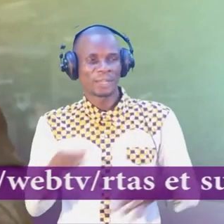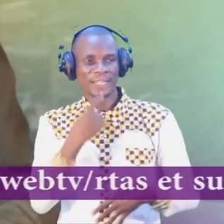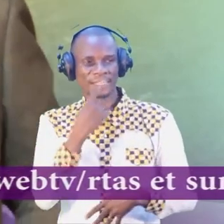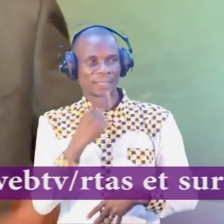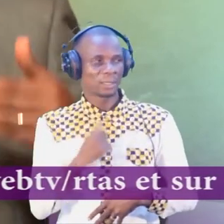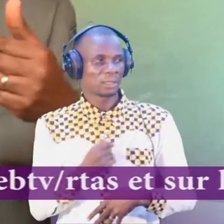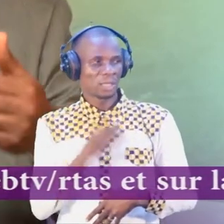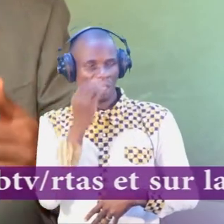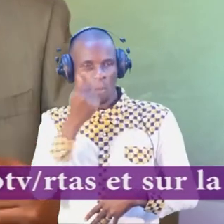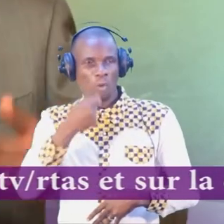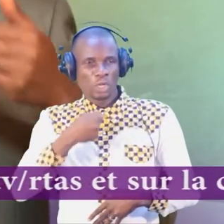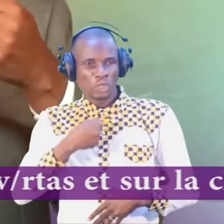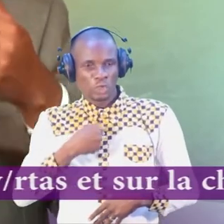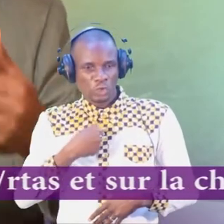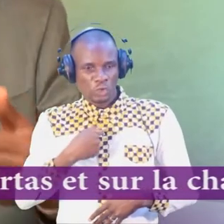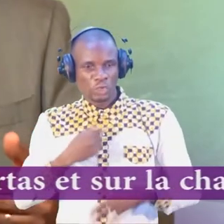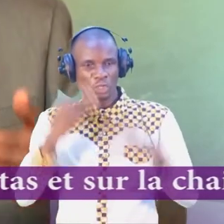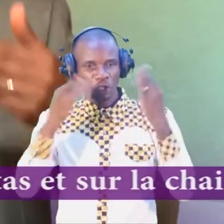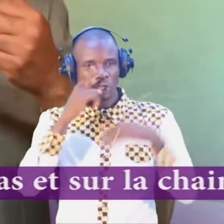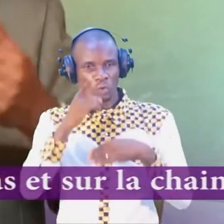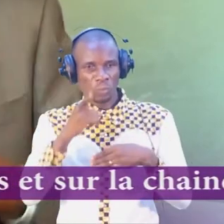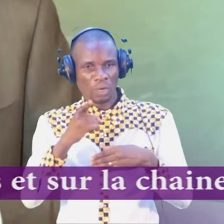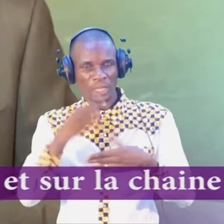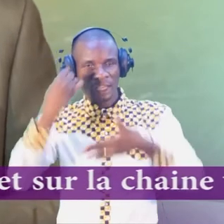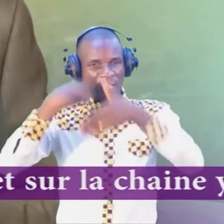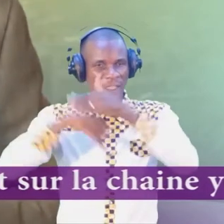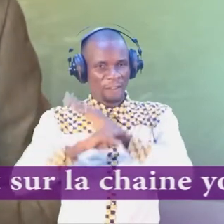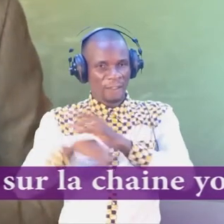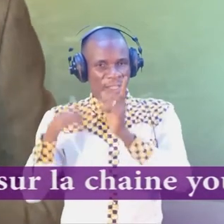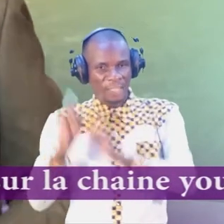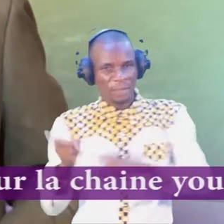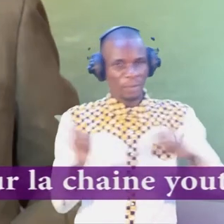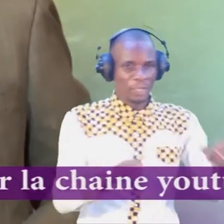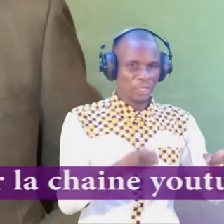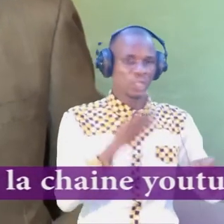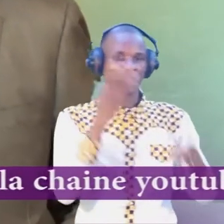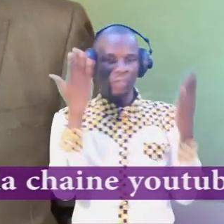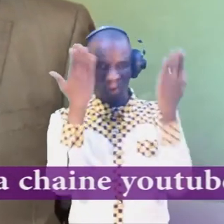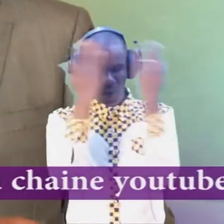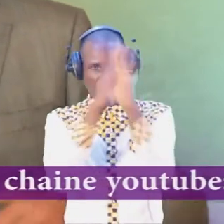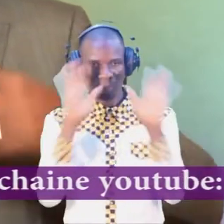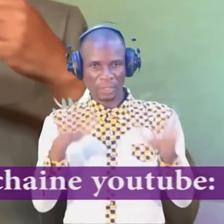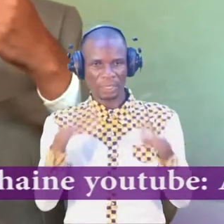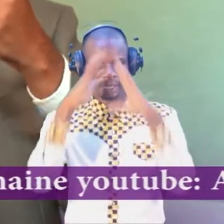utumwa, na kuomba ufanye mapenzi yangu. Kwa maneno mengine,